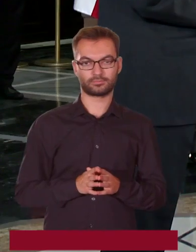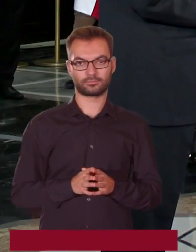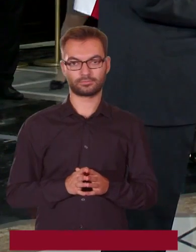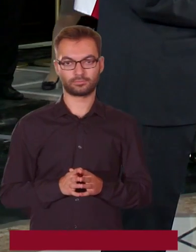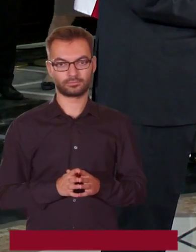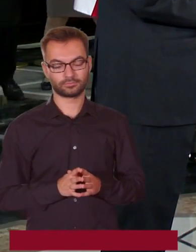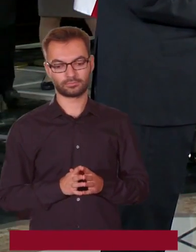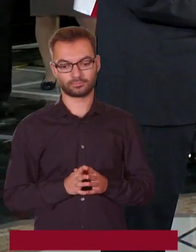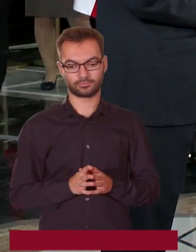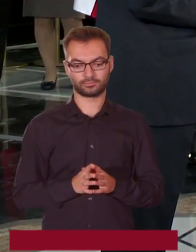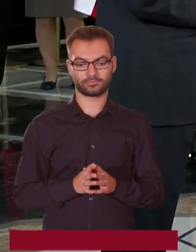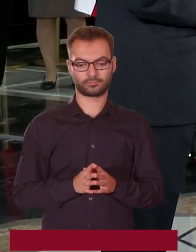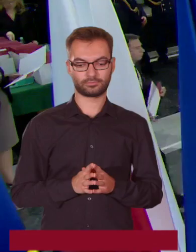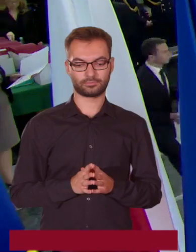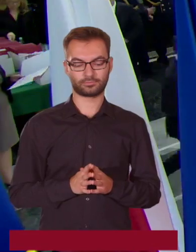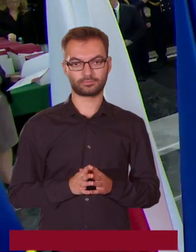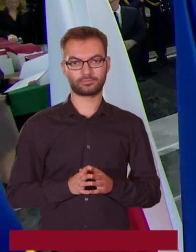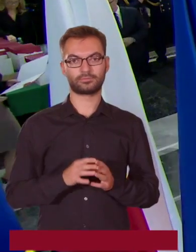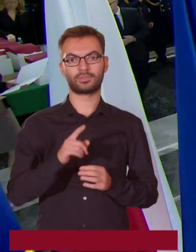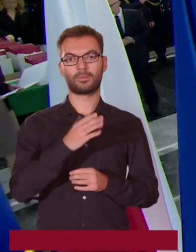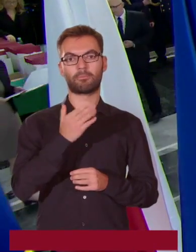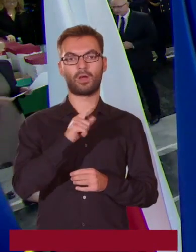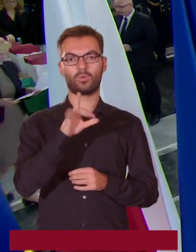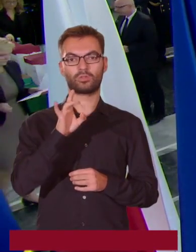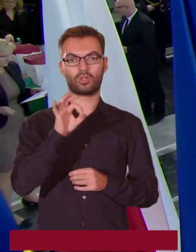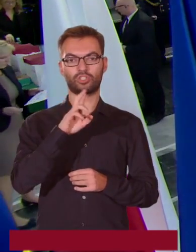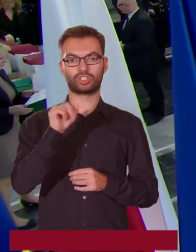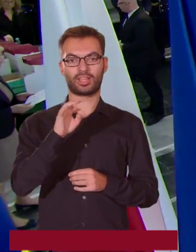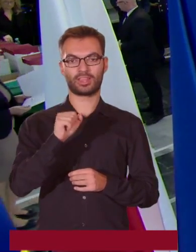Poproszę panią Małgorzatę Joannę Golińską.